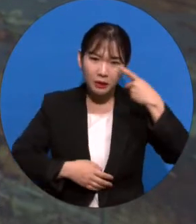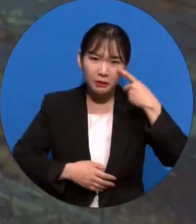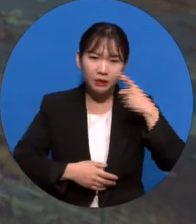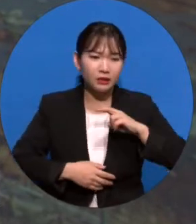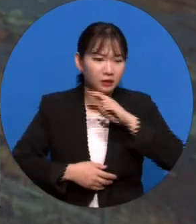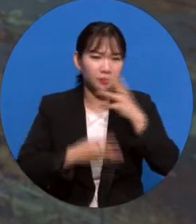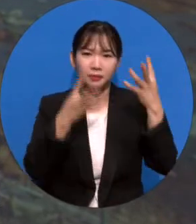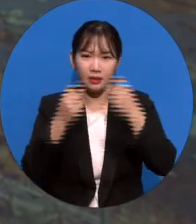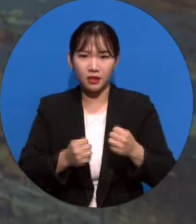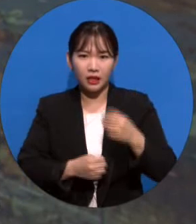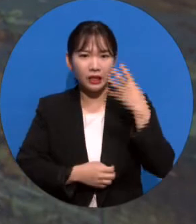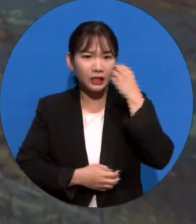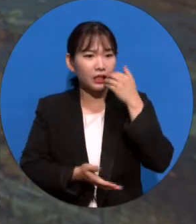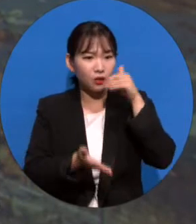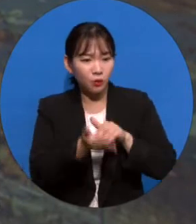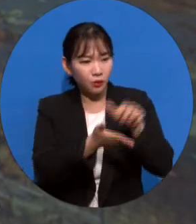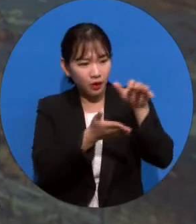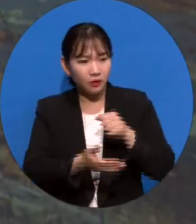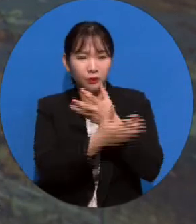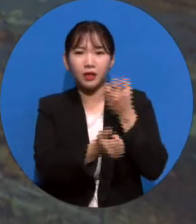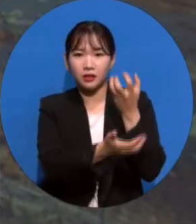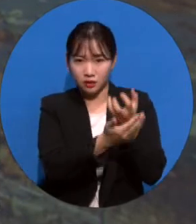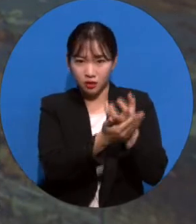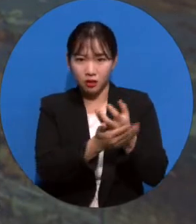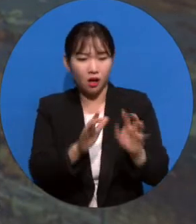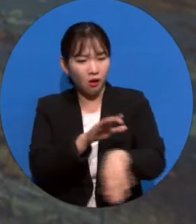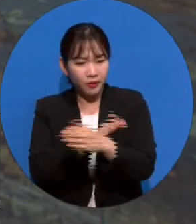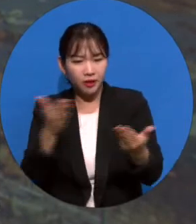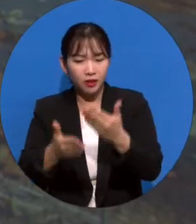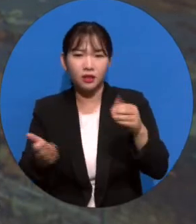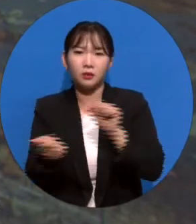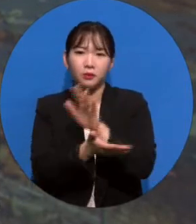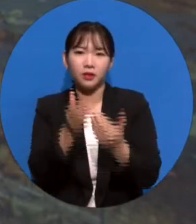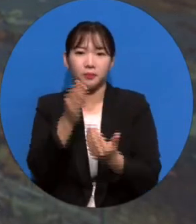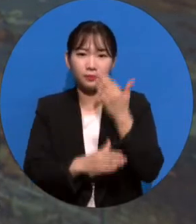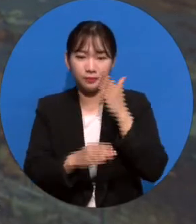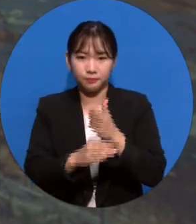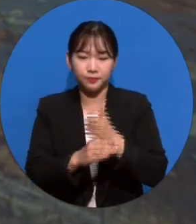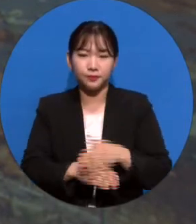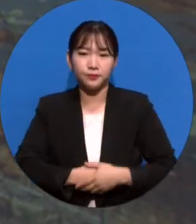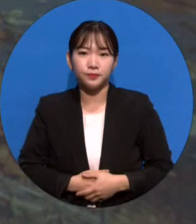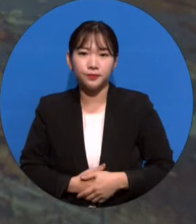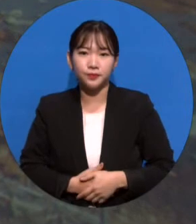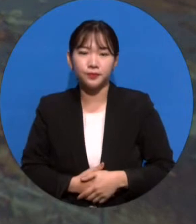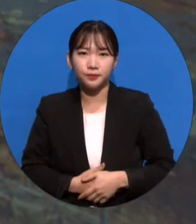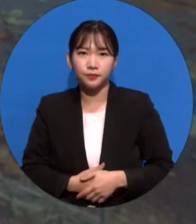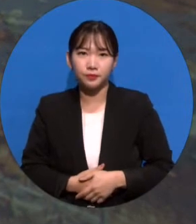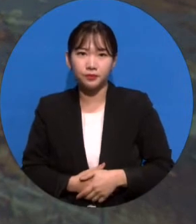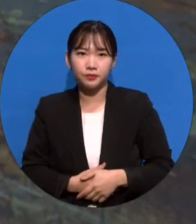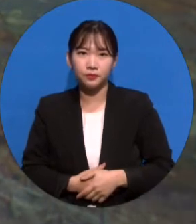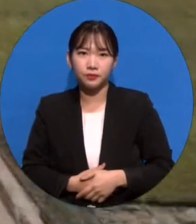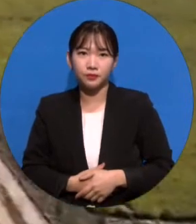입니다 이상한 사석 공급 계약서에 부실 시국 논란까지 빚어지고 있습니다 문 연 철 기자가 보도합니다